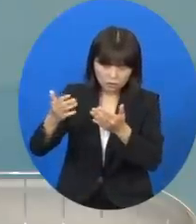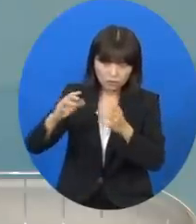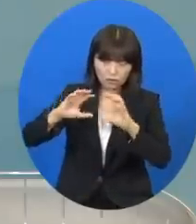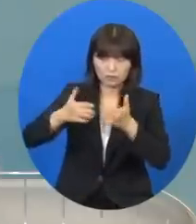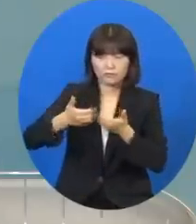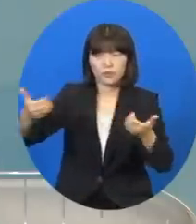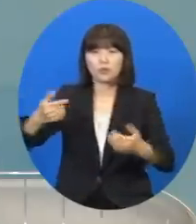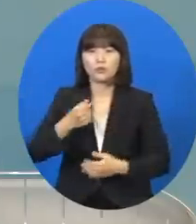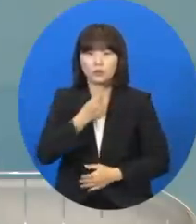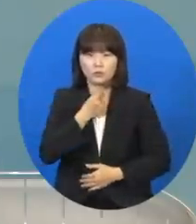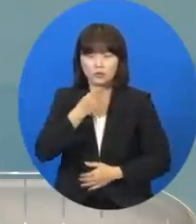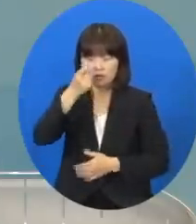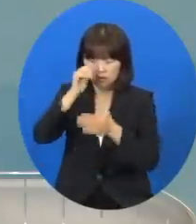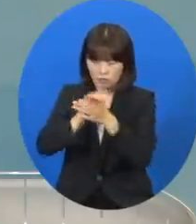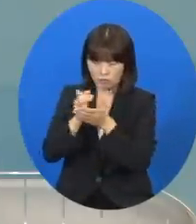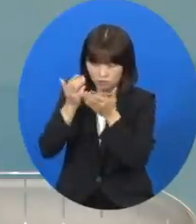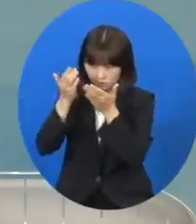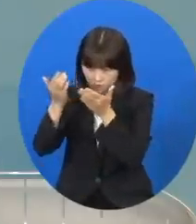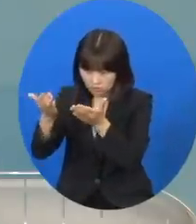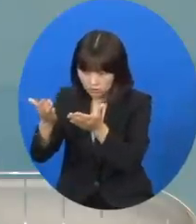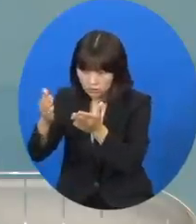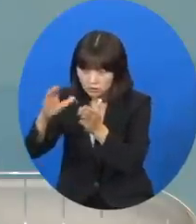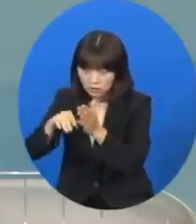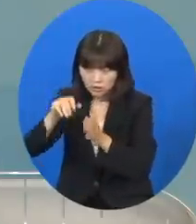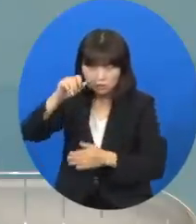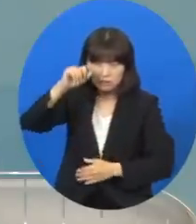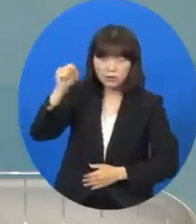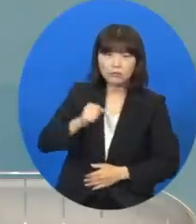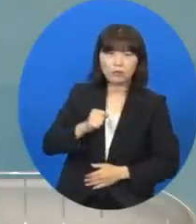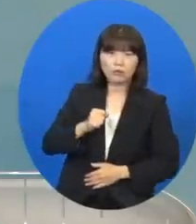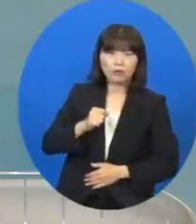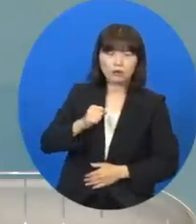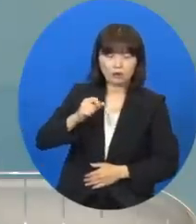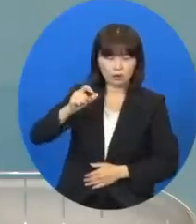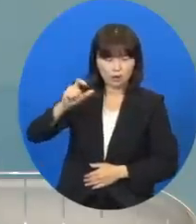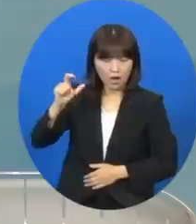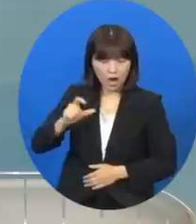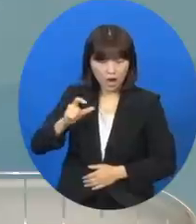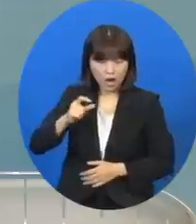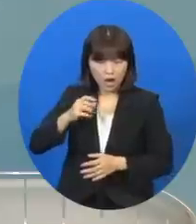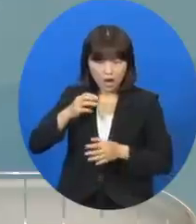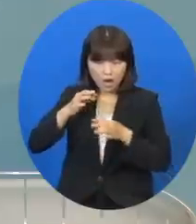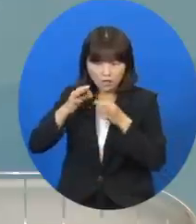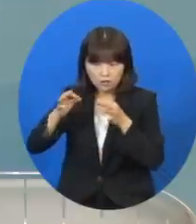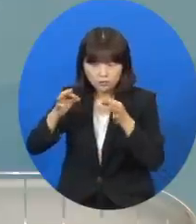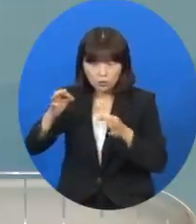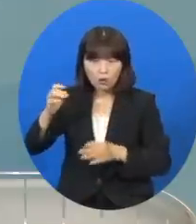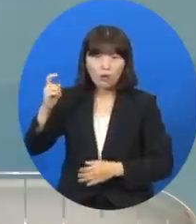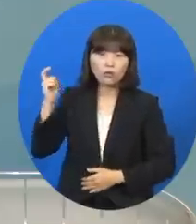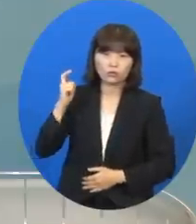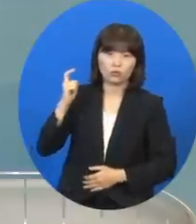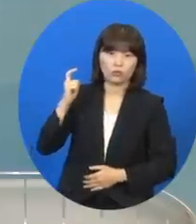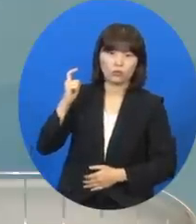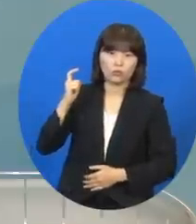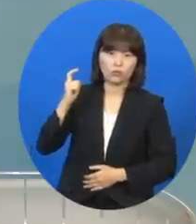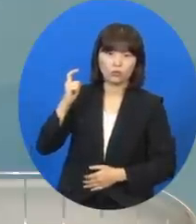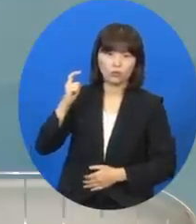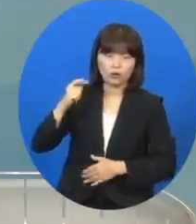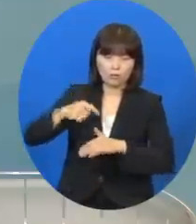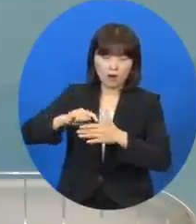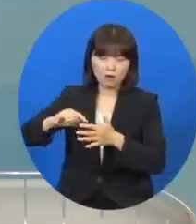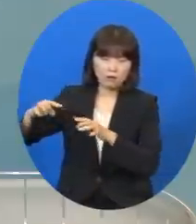그렇게 그냥 기도하는데 새벽녘에 너무나 강한 음성을 들어요. 마음에 확